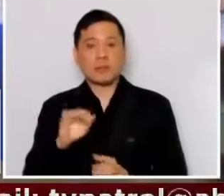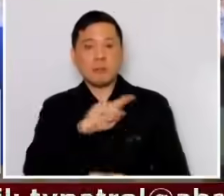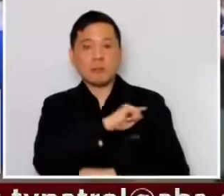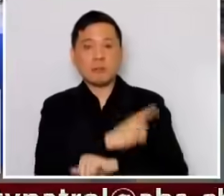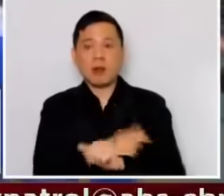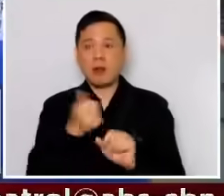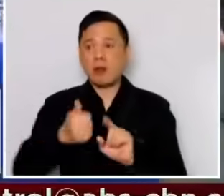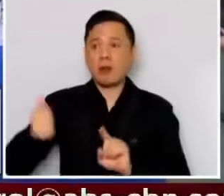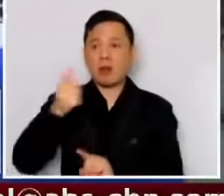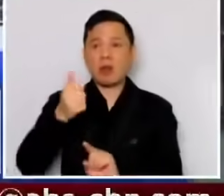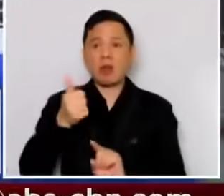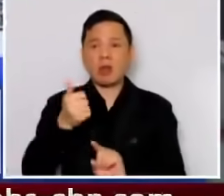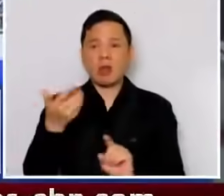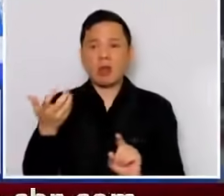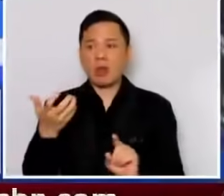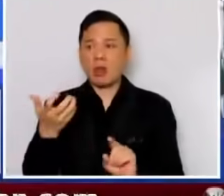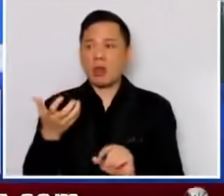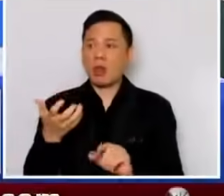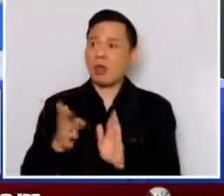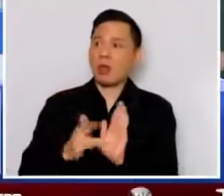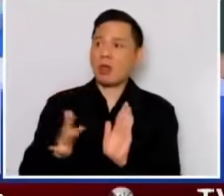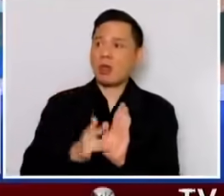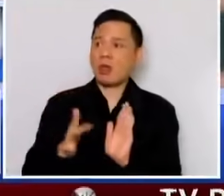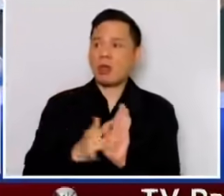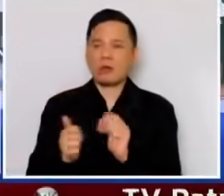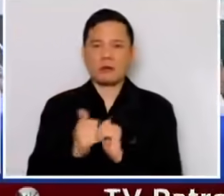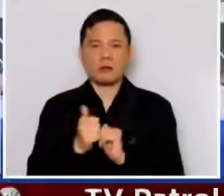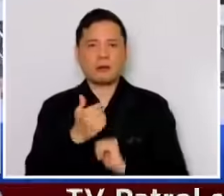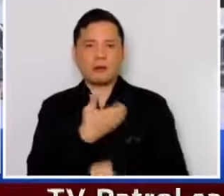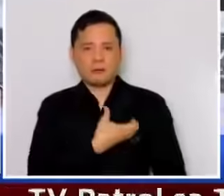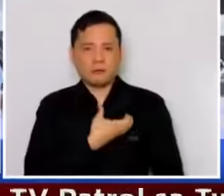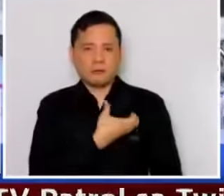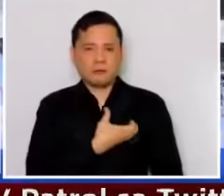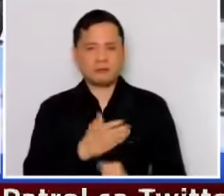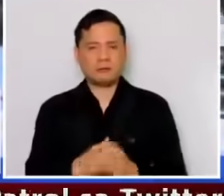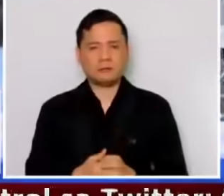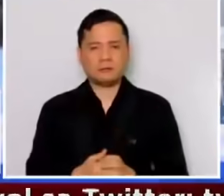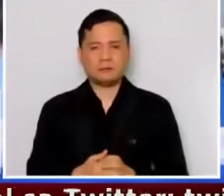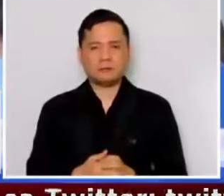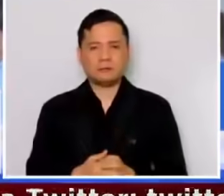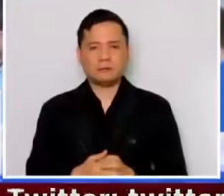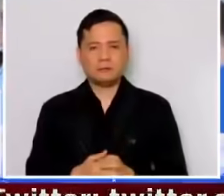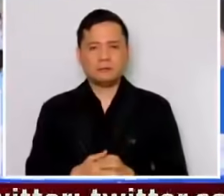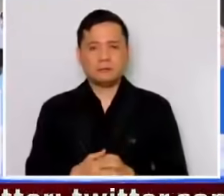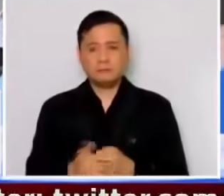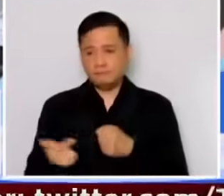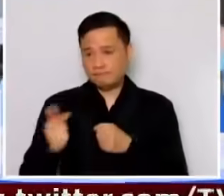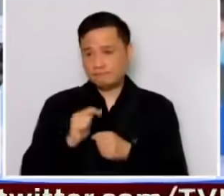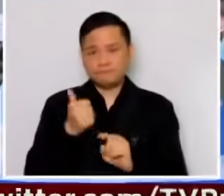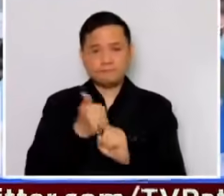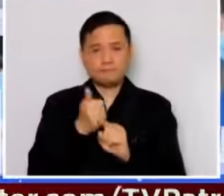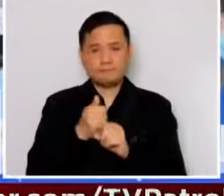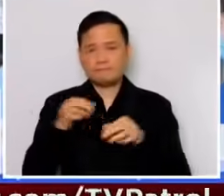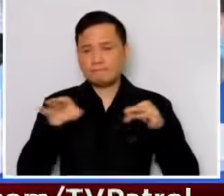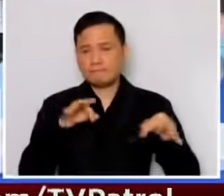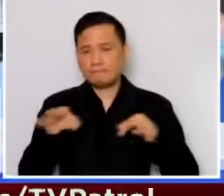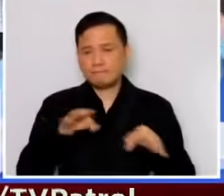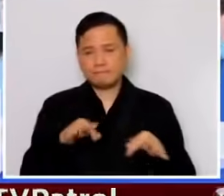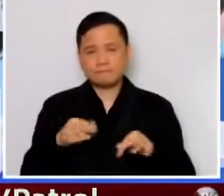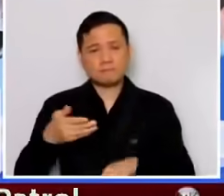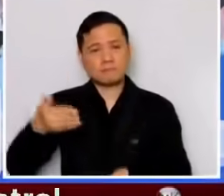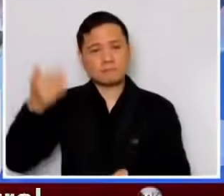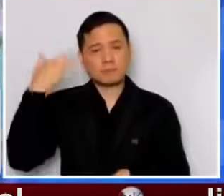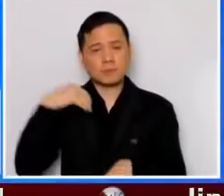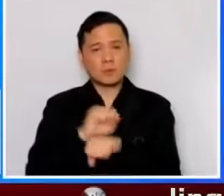eh. Nauna nang ikinuwento ni Lacson kung paano siya tumanggi noong PNP chief pa siya sa alok na pera para protektahan